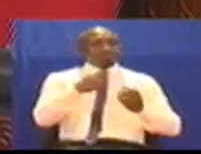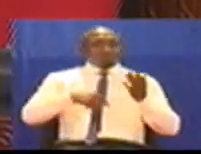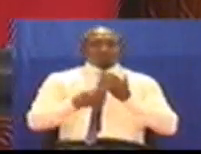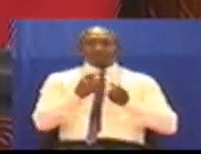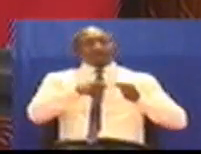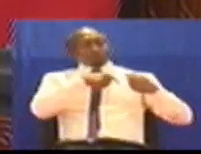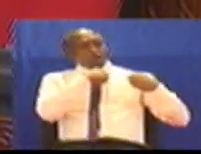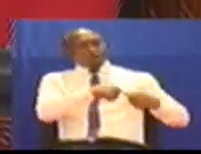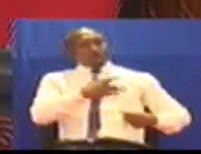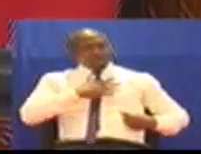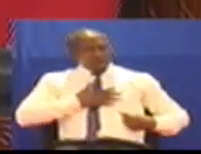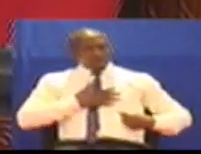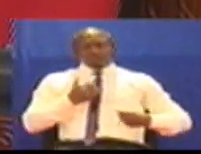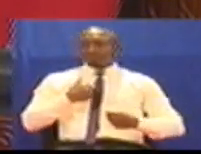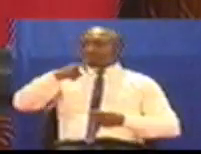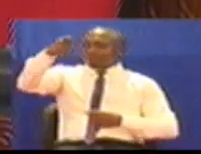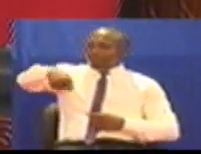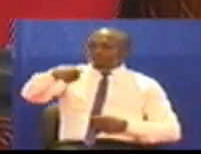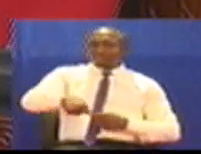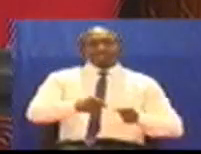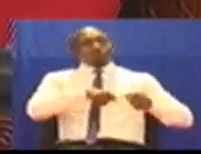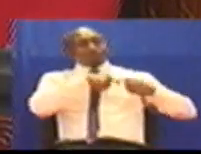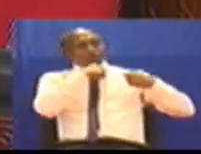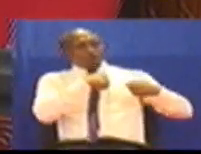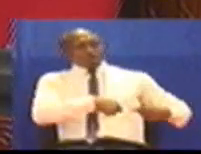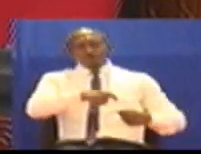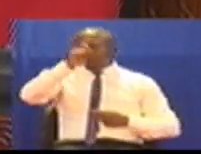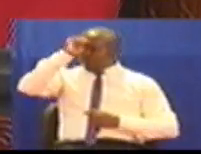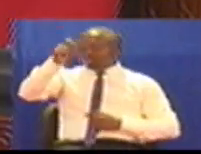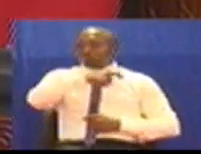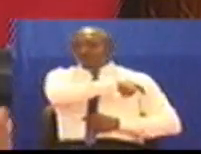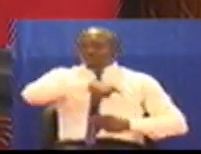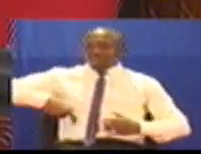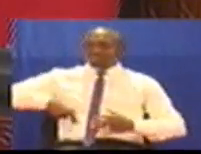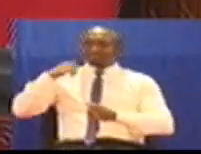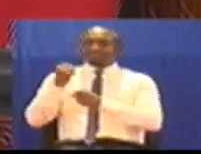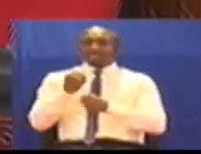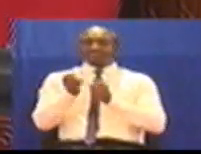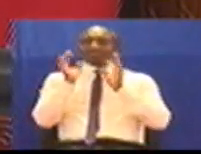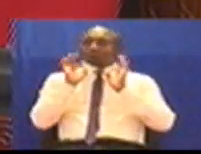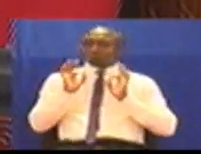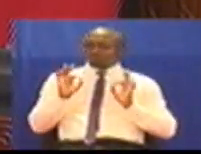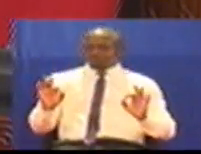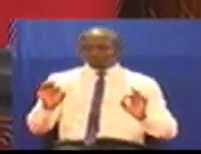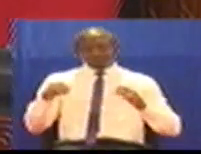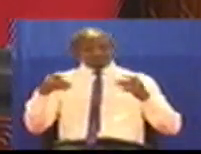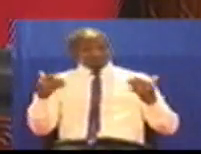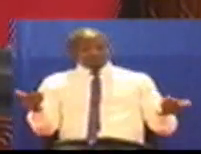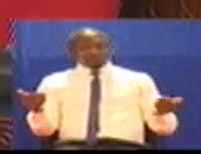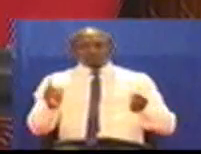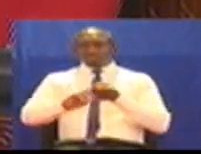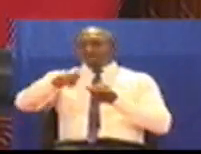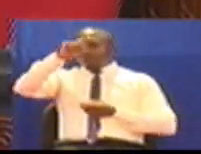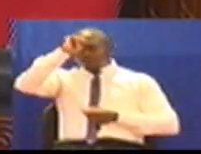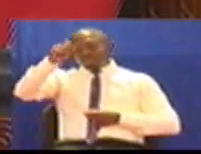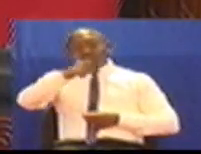ya moyo wangu nampongeza kwa dhati Mheshimiwa Rais kwa kazi nzuri anazofanya. Lakini zaidi ya yote Mheshimiwa Rais